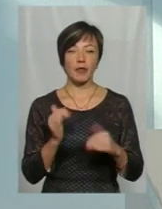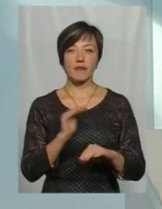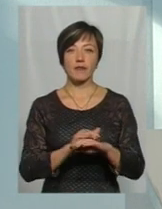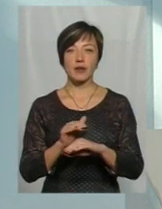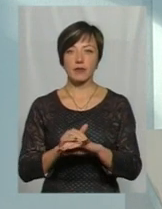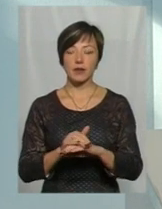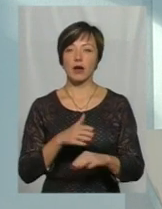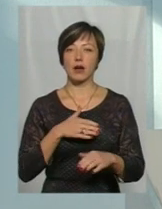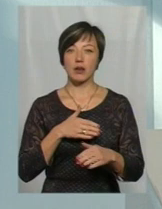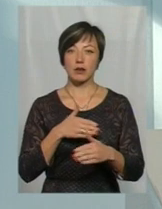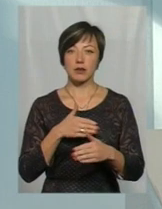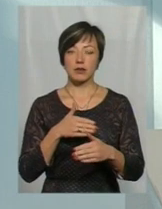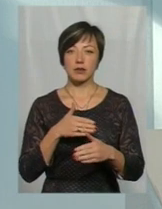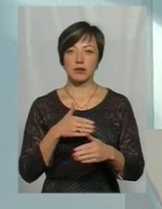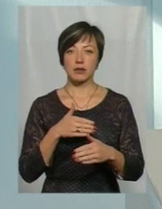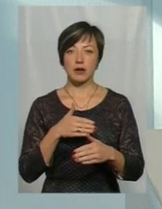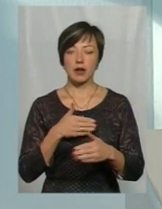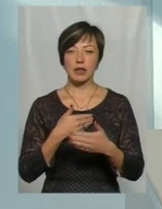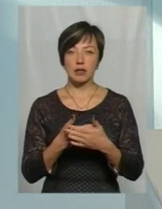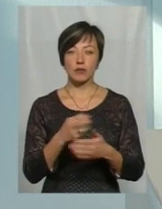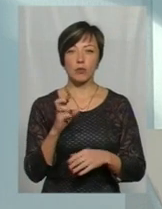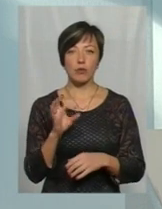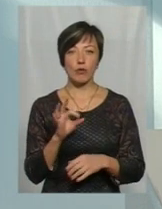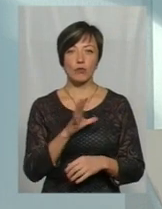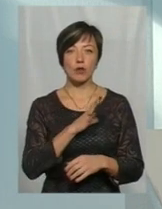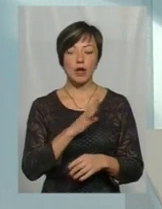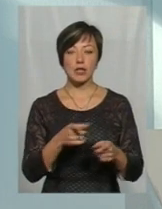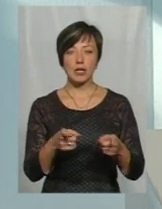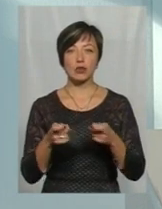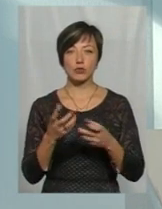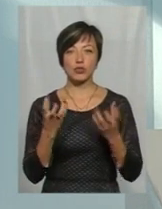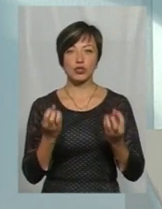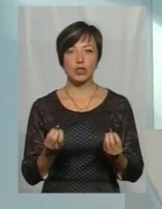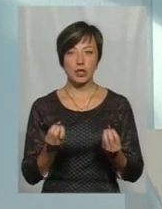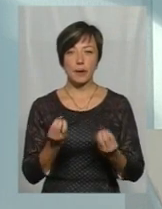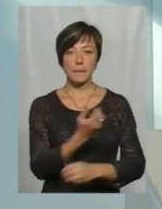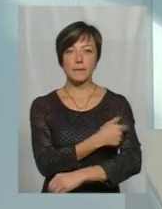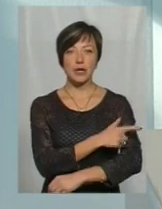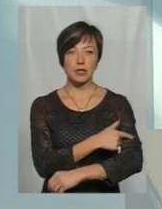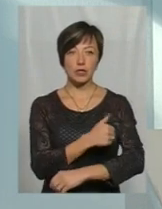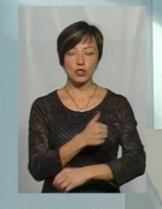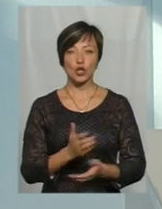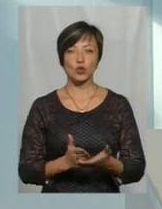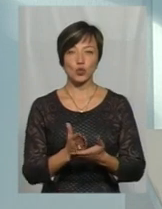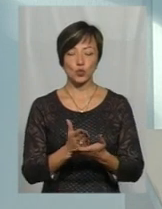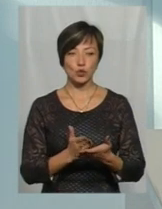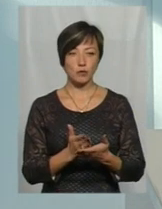виявлені активно, тому що була залучена ще і медична